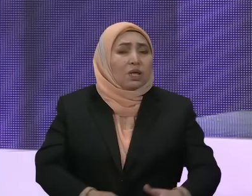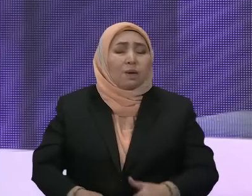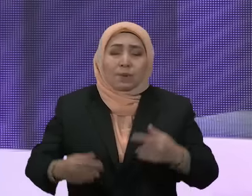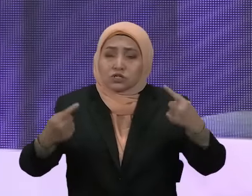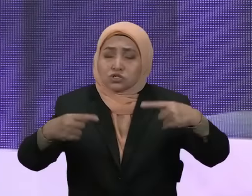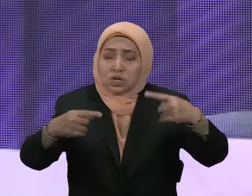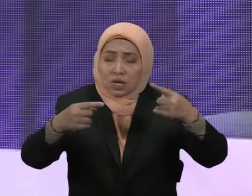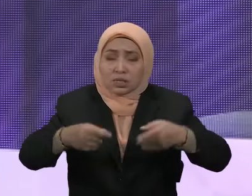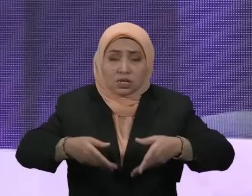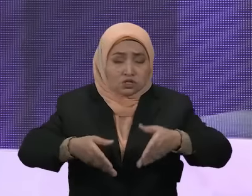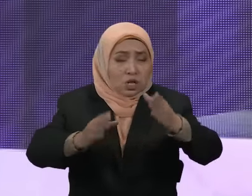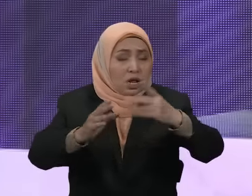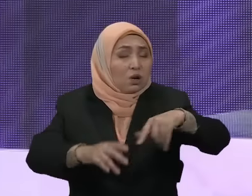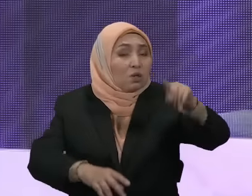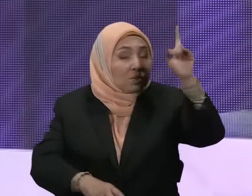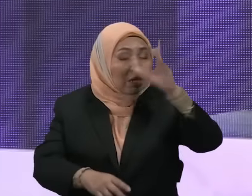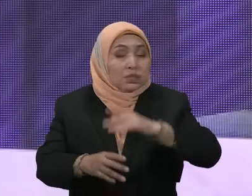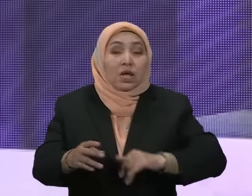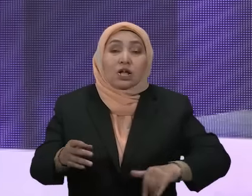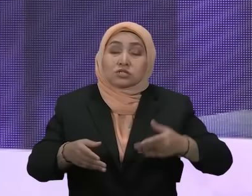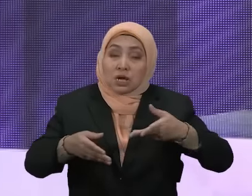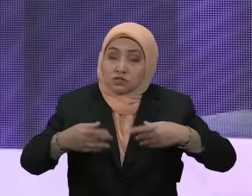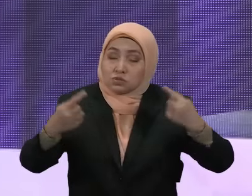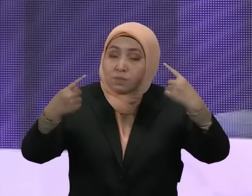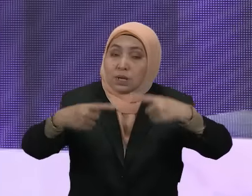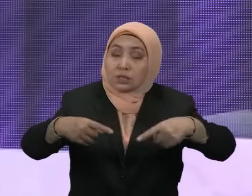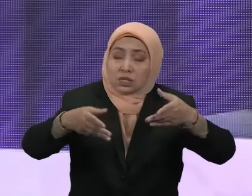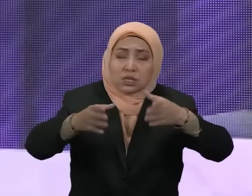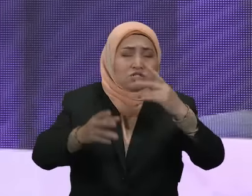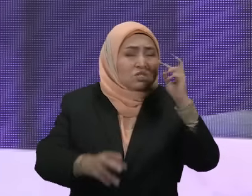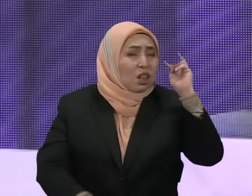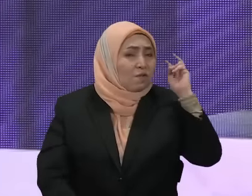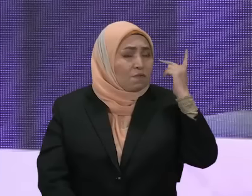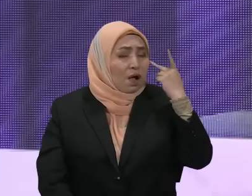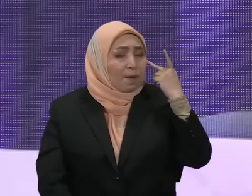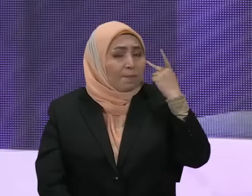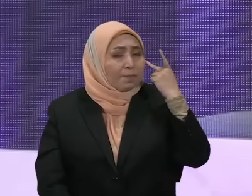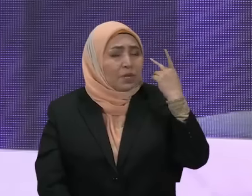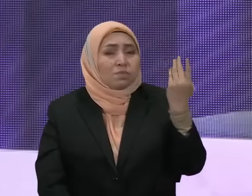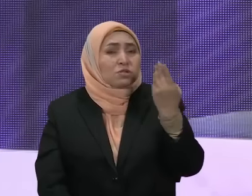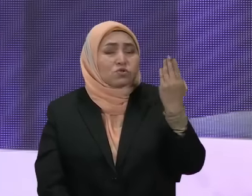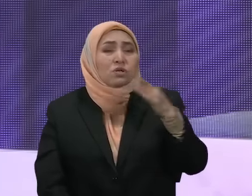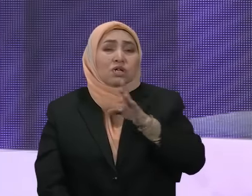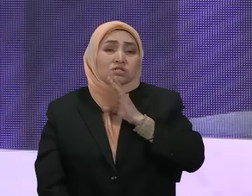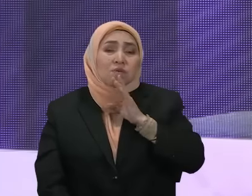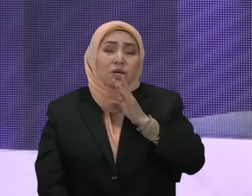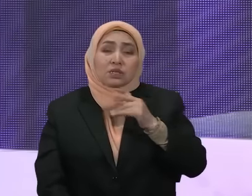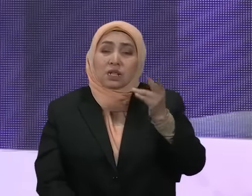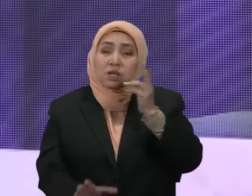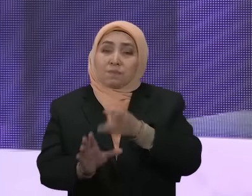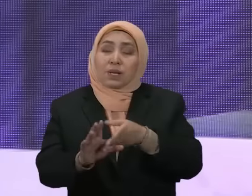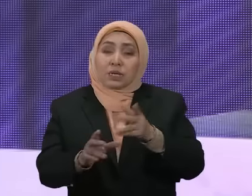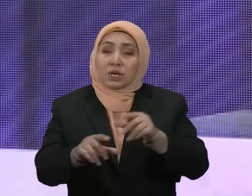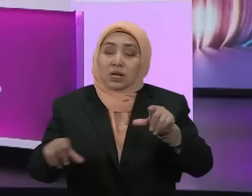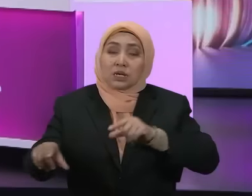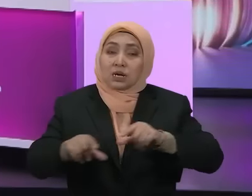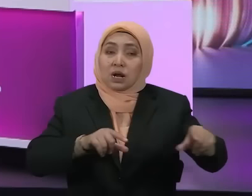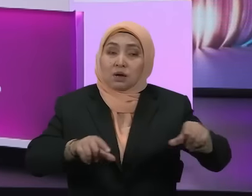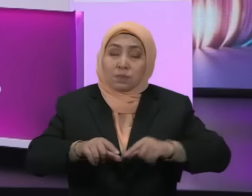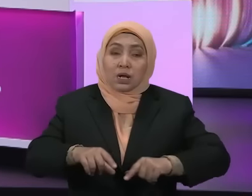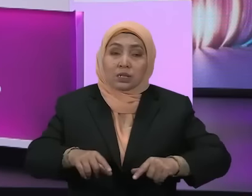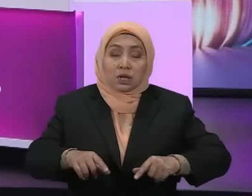sabi fi sabilillah. Dan istilah jihad ini biasanya disalahfahami, Ustaz. Ya, biasanya orang cakap kalau yang terlibat dengan gerakan